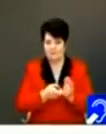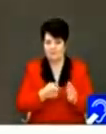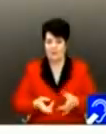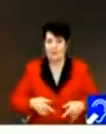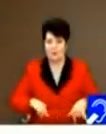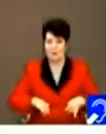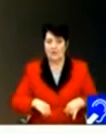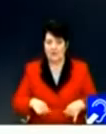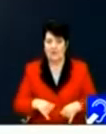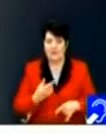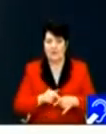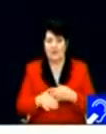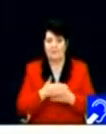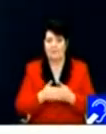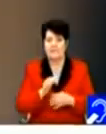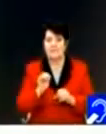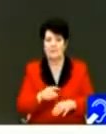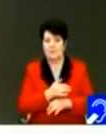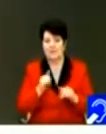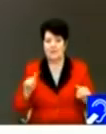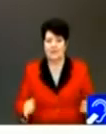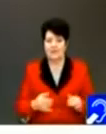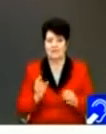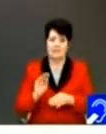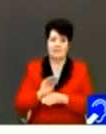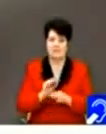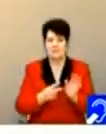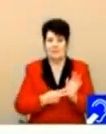pedeapsa individului condamnat deja ar putea să crească cu încă 7 ani.